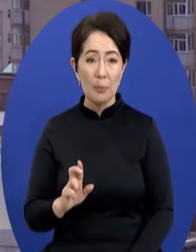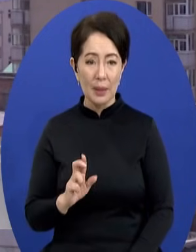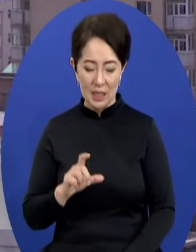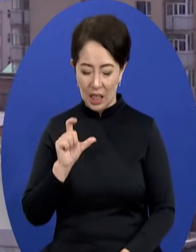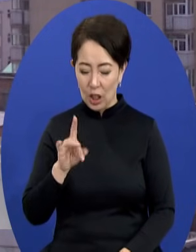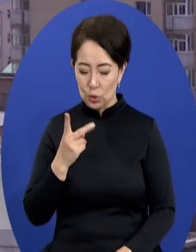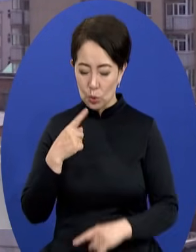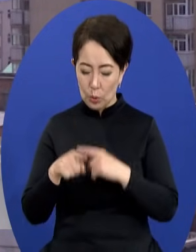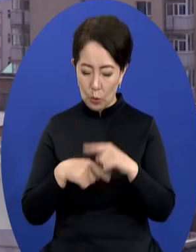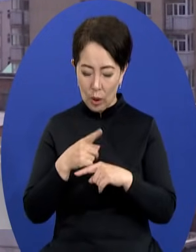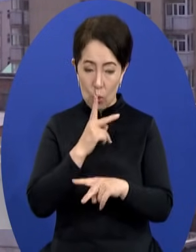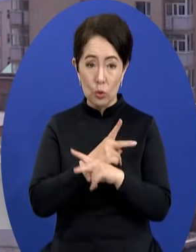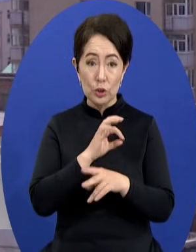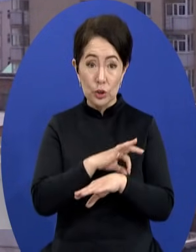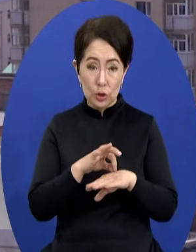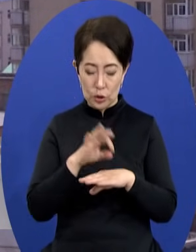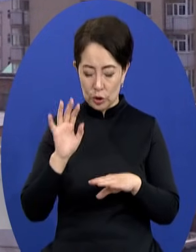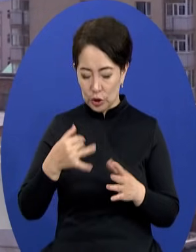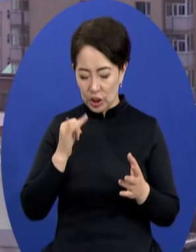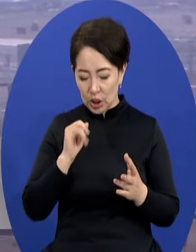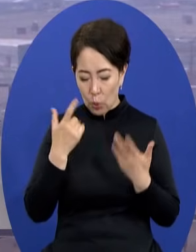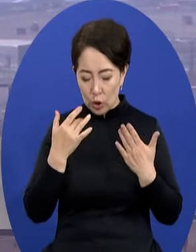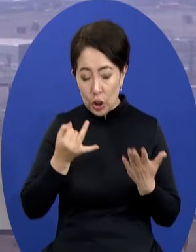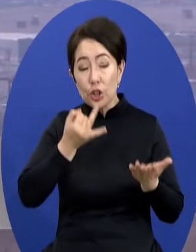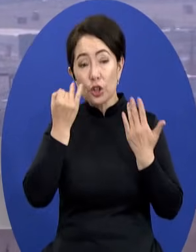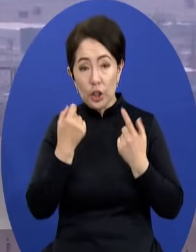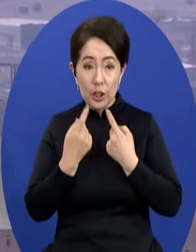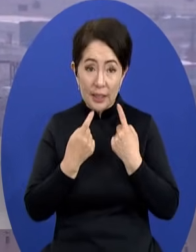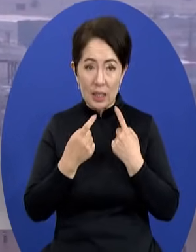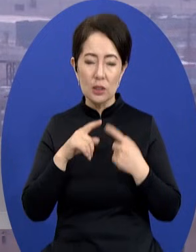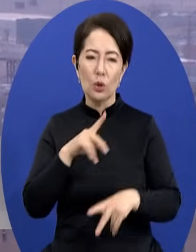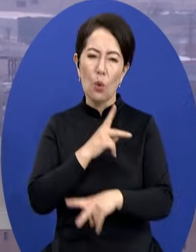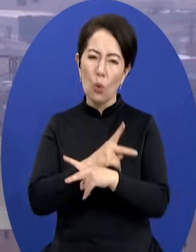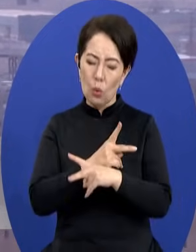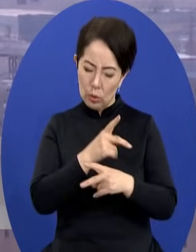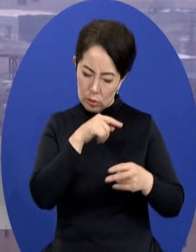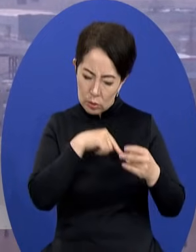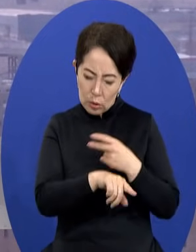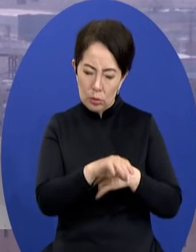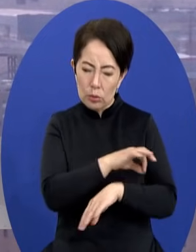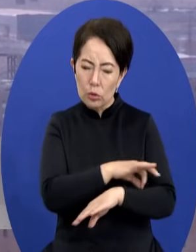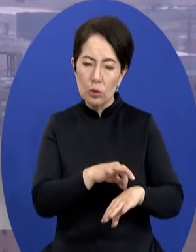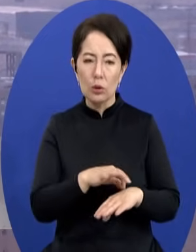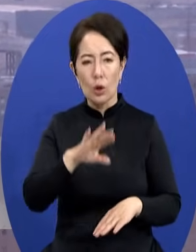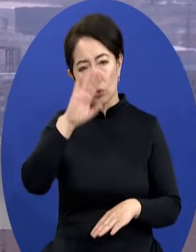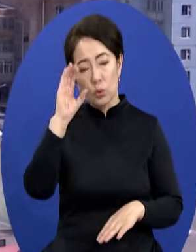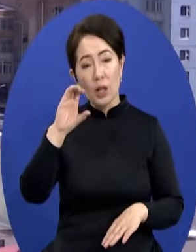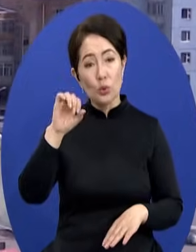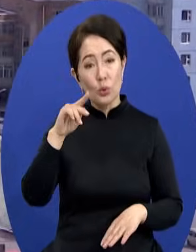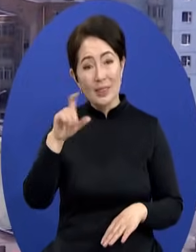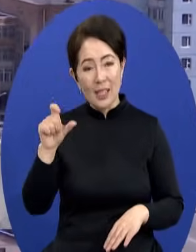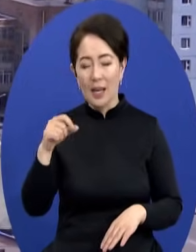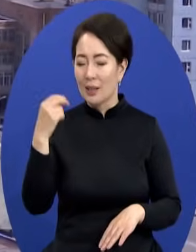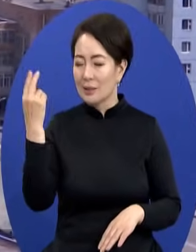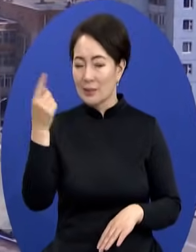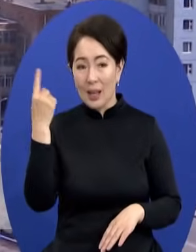тухай хуулийн төслийг их хурл энэ 7 өнөгт хэлэлцэнэ. Хуулийн төсөлд Улаанбаатар дулааны сүлжээ болон захилгаан түгээх станц төрийн өмчит